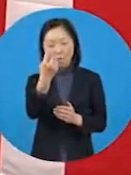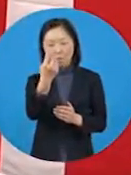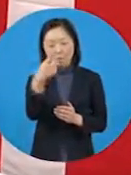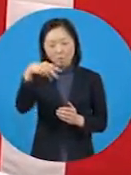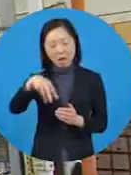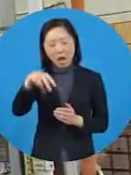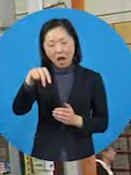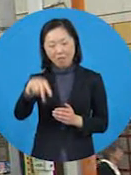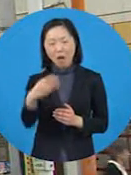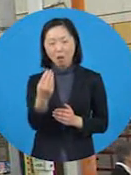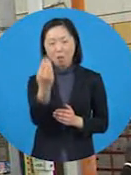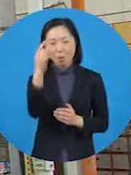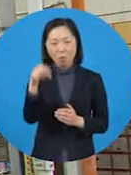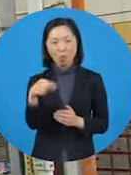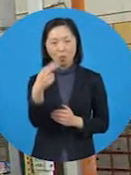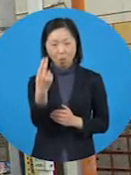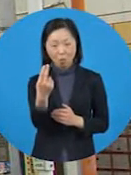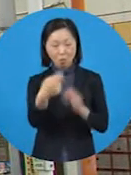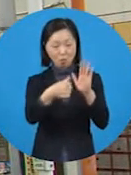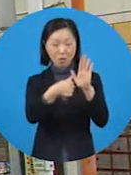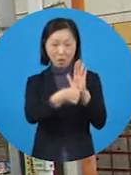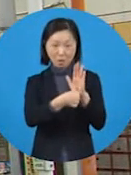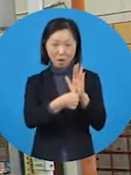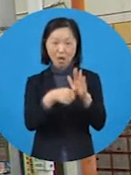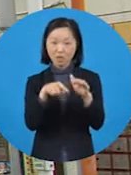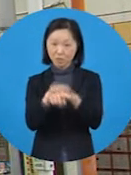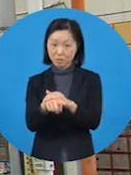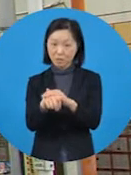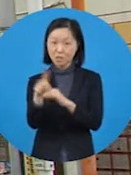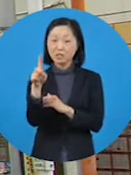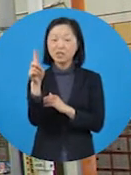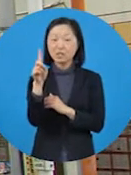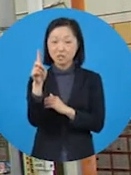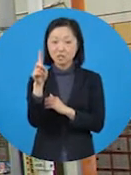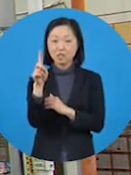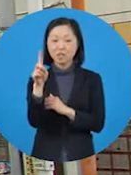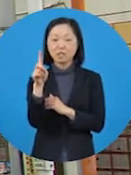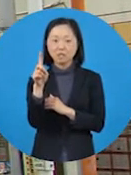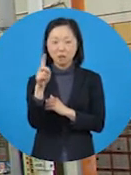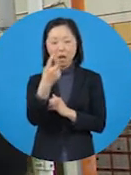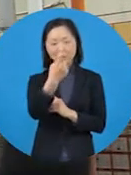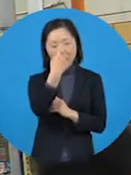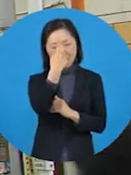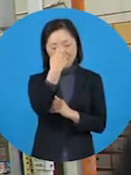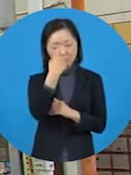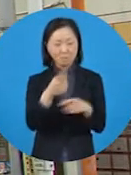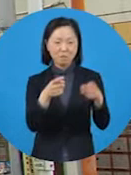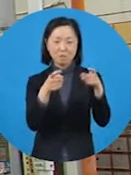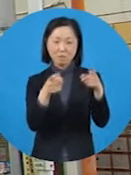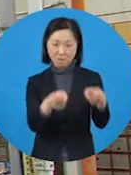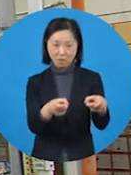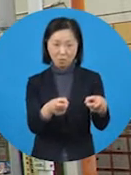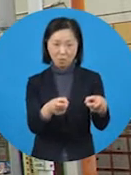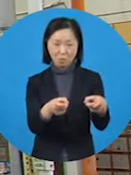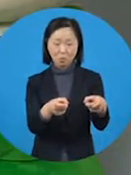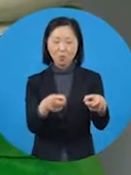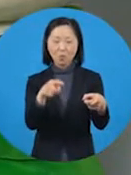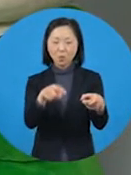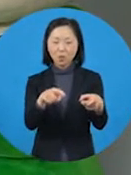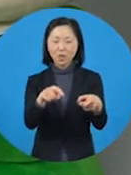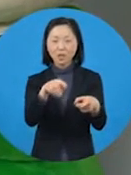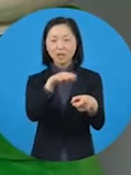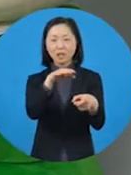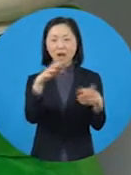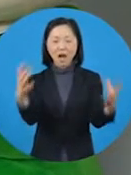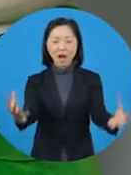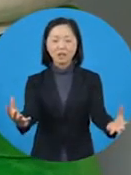ナーポートという名前ですが、こちらは何か意味があるんですか？ 学びのポート、つまり港ですね。